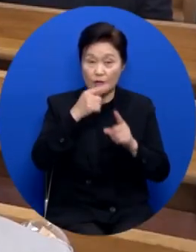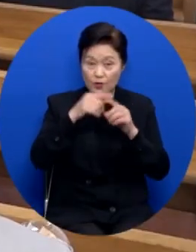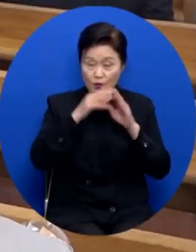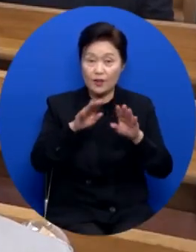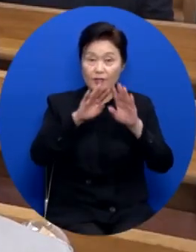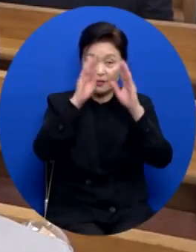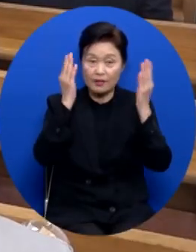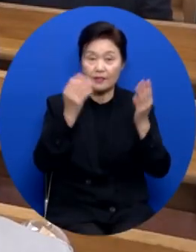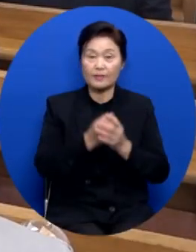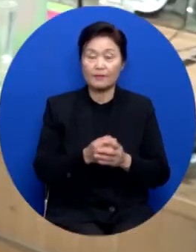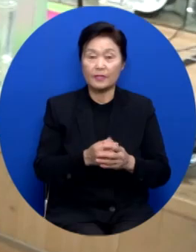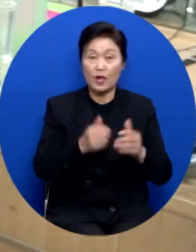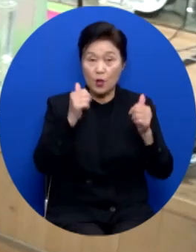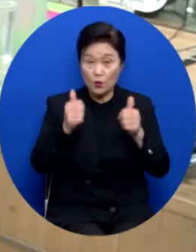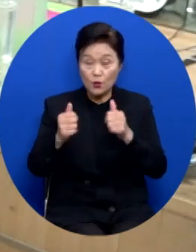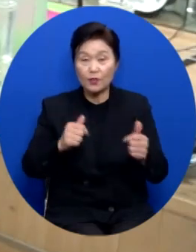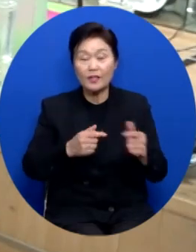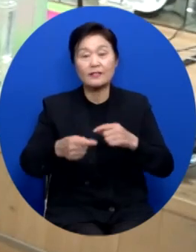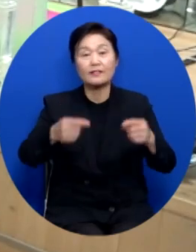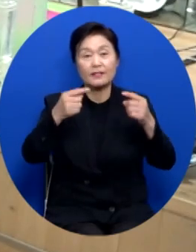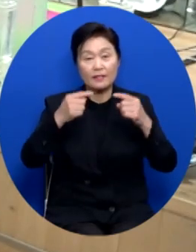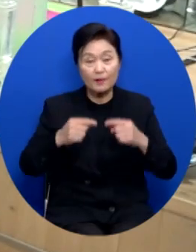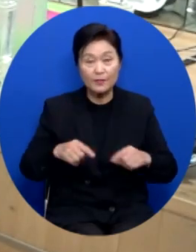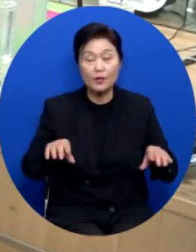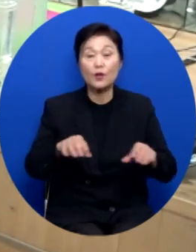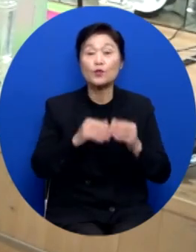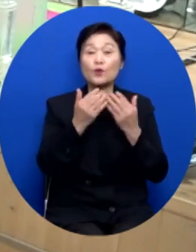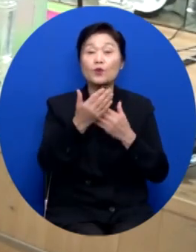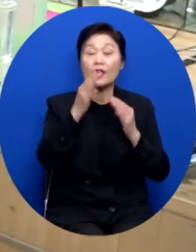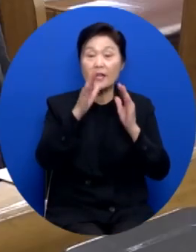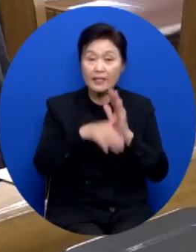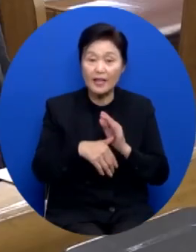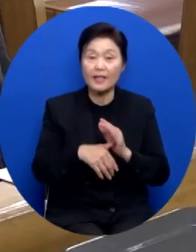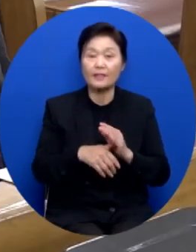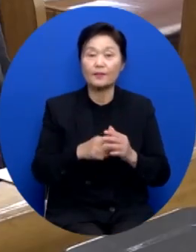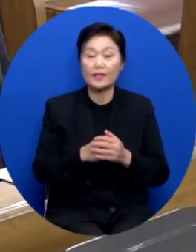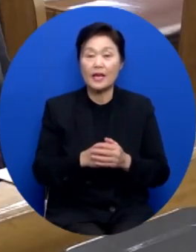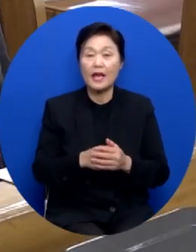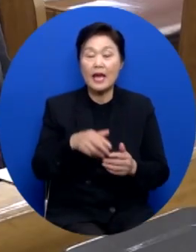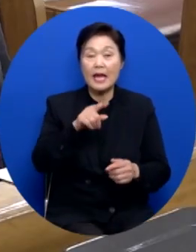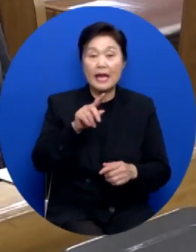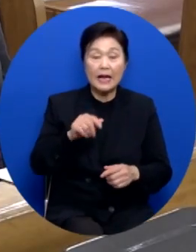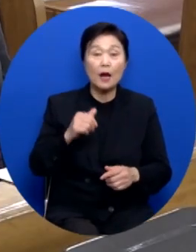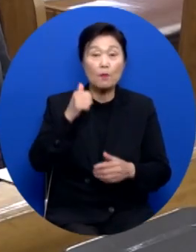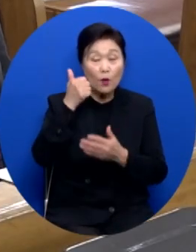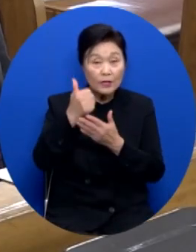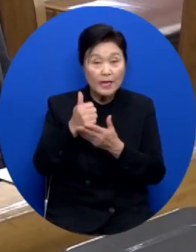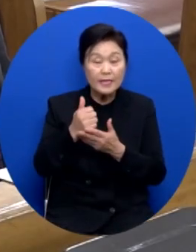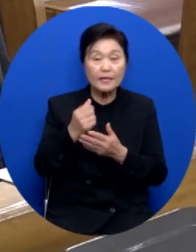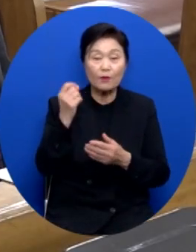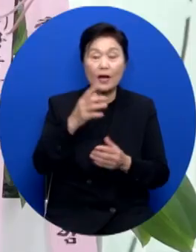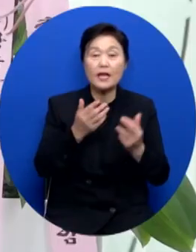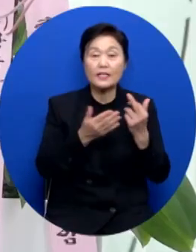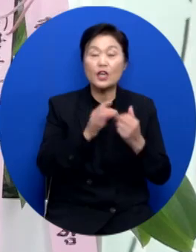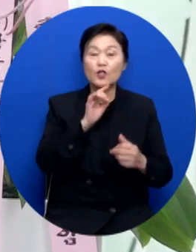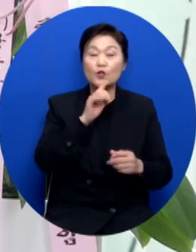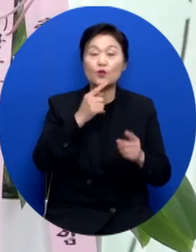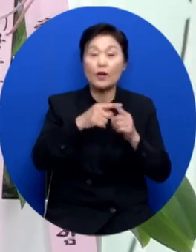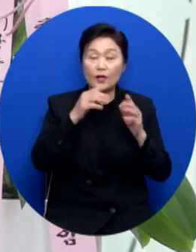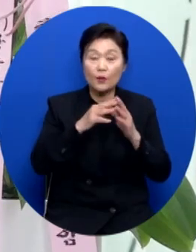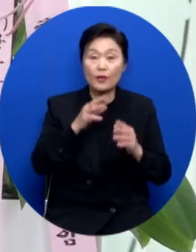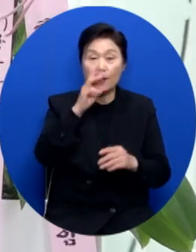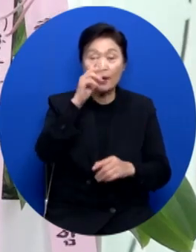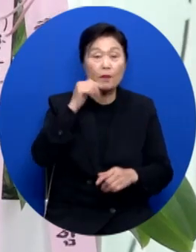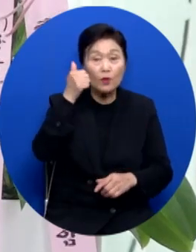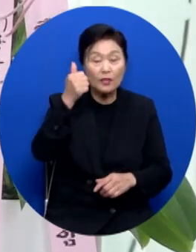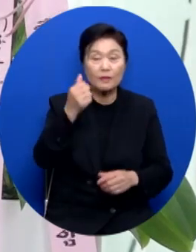각 교단 총대들이 참석한 가운데 열린 이번 총회에서는 위미교회 강두성 목사에 이어 제주중앙교회 박병혜